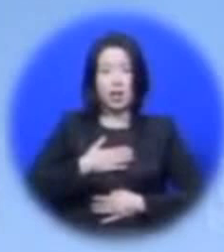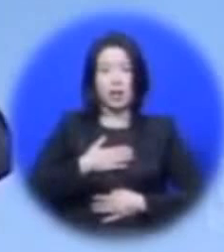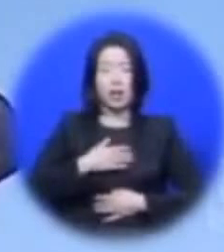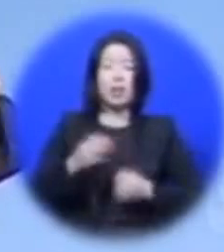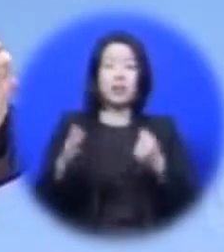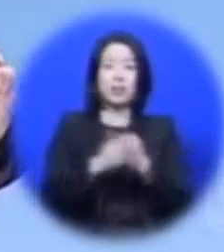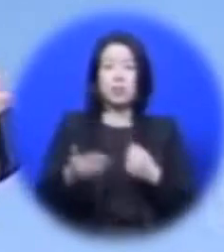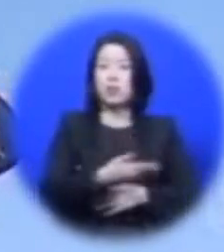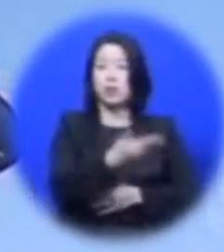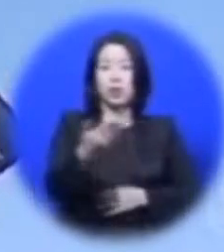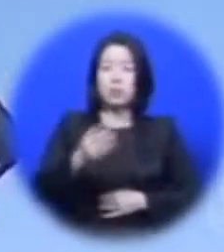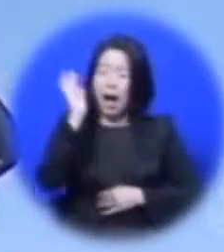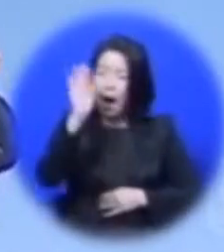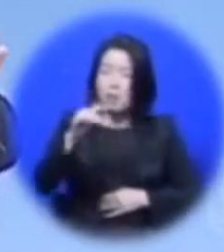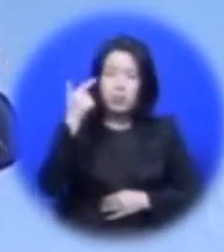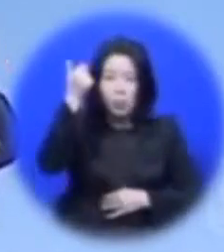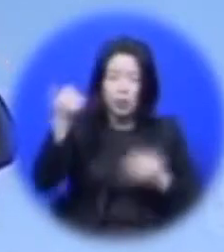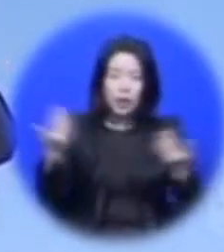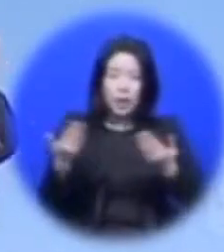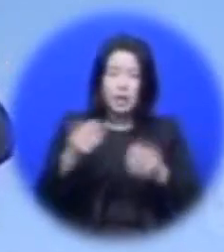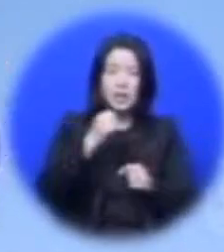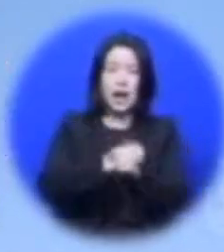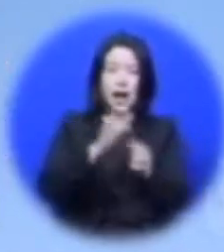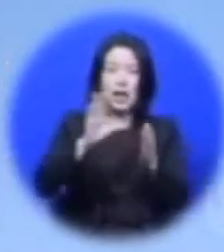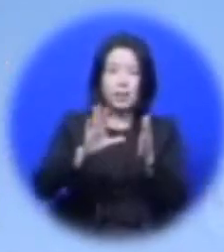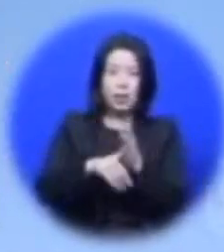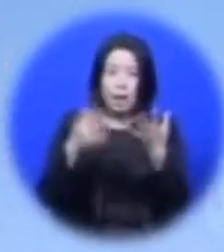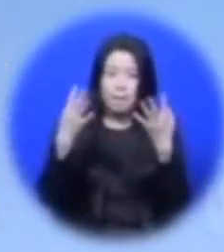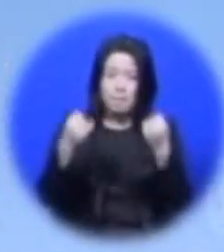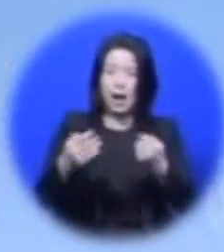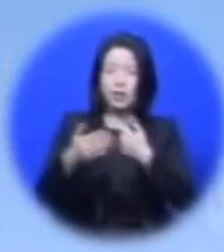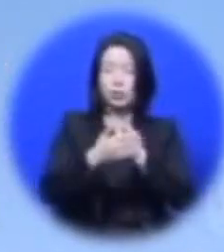그래서 여러분들이 앞으로 목회할 때 굉장한 도움이 될 거라.